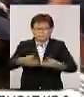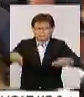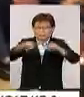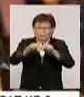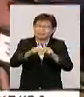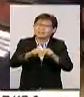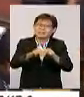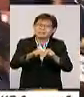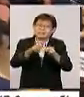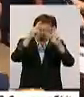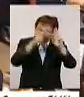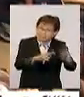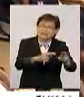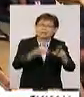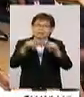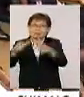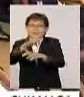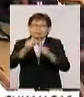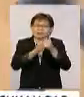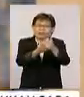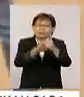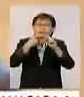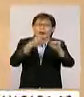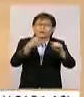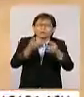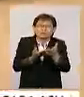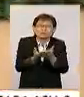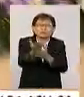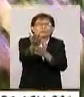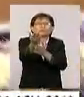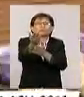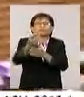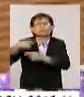semangat tinggi, berpasukan serta mengikut arahan agar terus mewarisi legasi yang cemerlang.